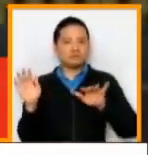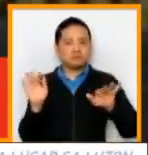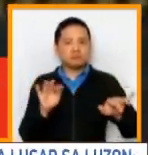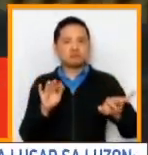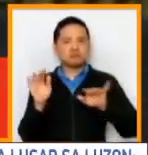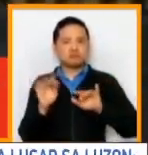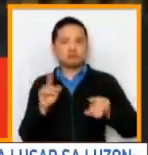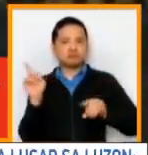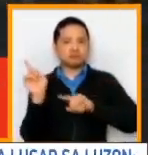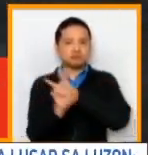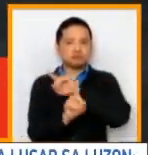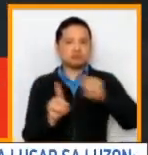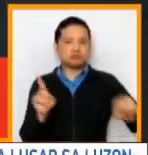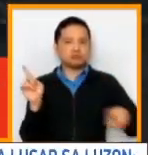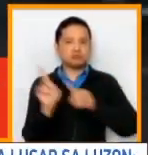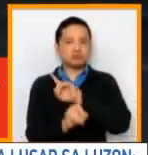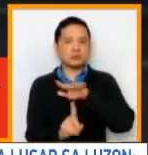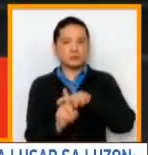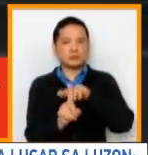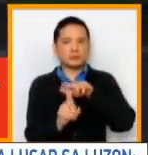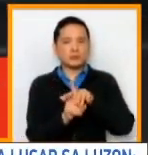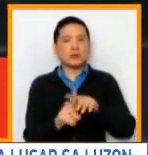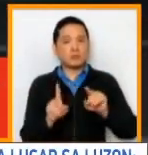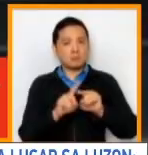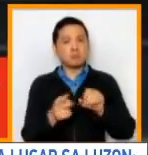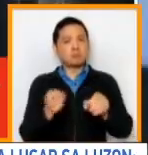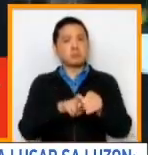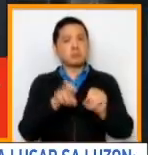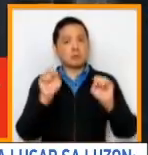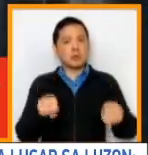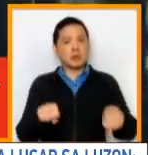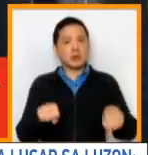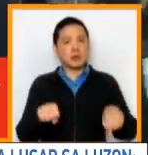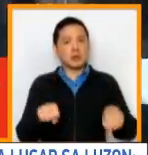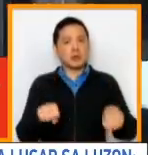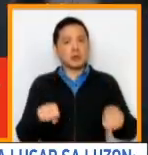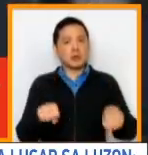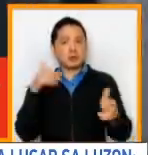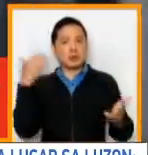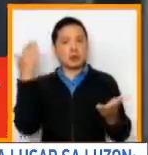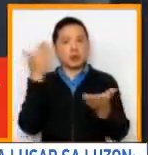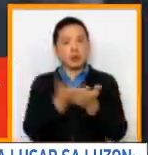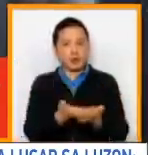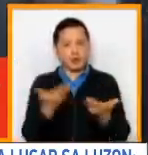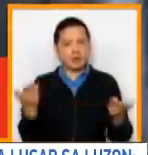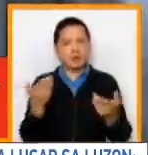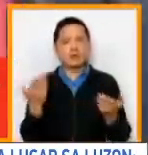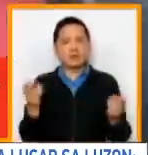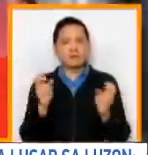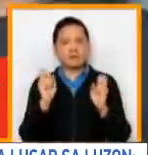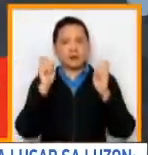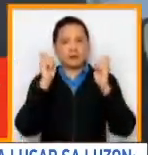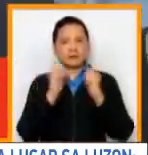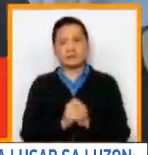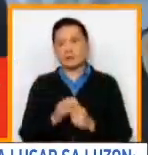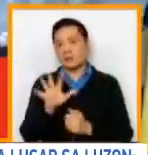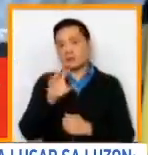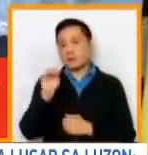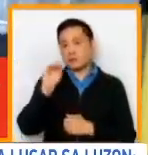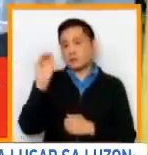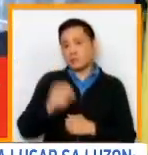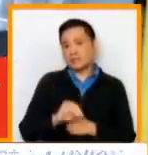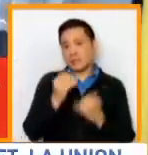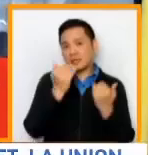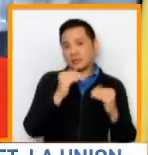silang nakakasakay dahil sunod-sunod naman ang dating ng mga bus. 50% ang maximum capacity ngayon sa mga bus, pero simula